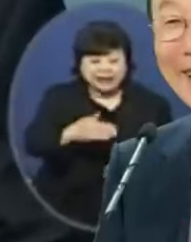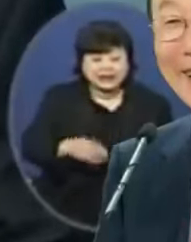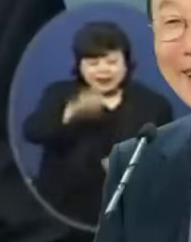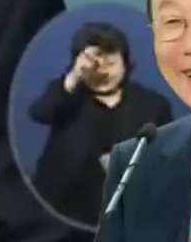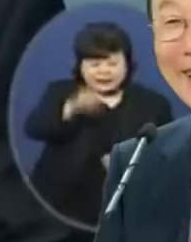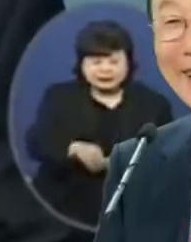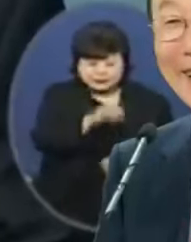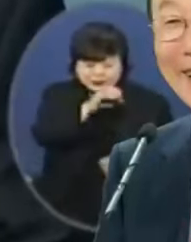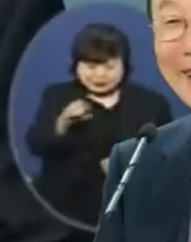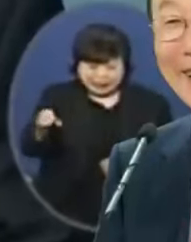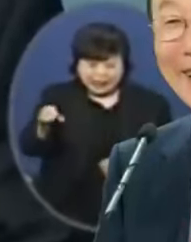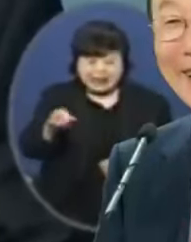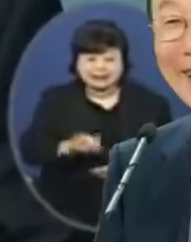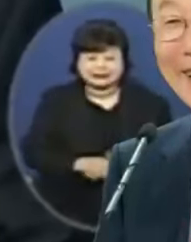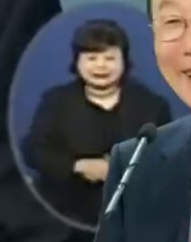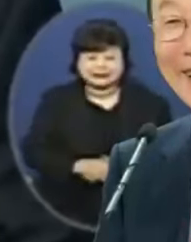십자가를